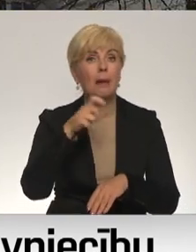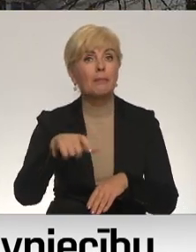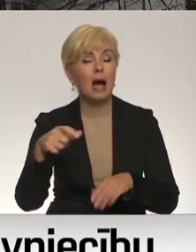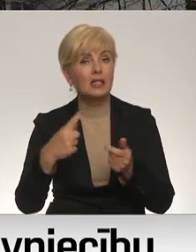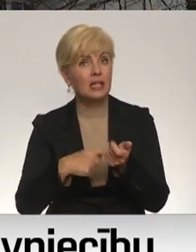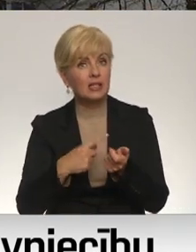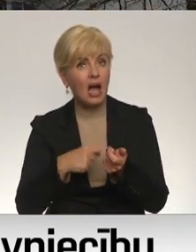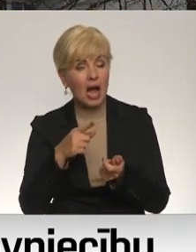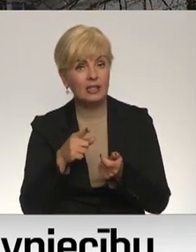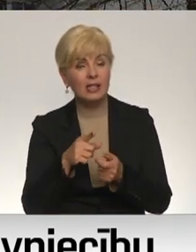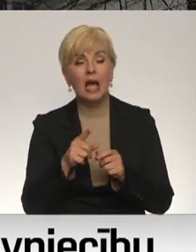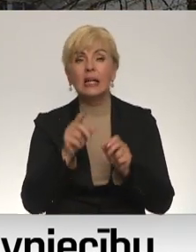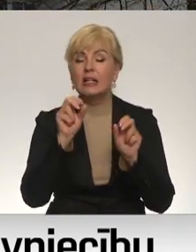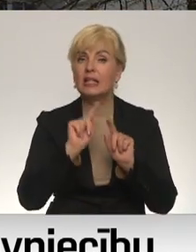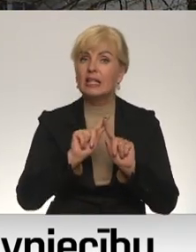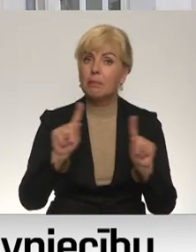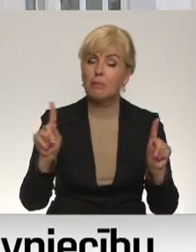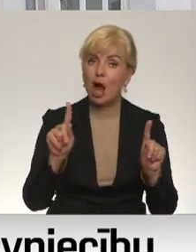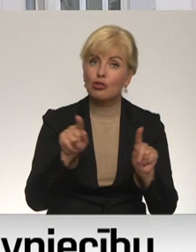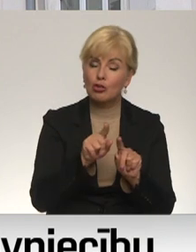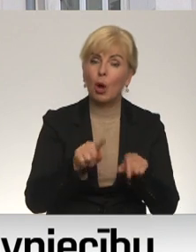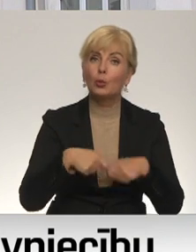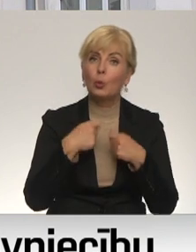ir lielā mērā specifisks, kā arī tās